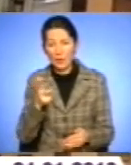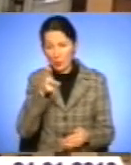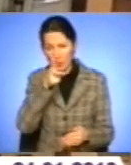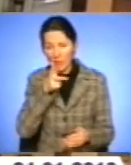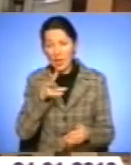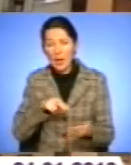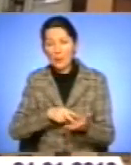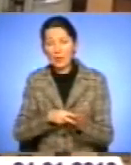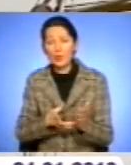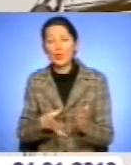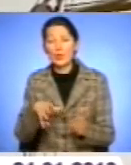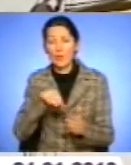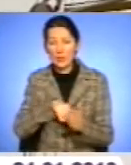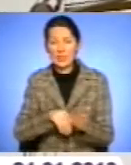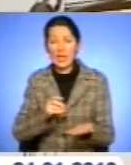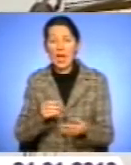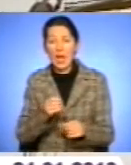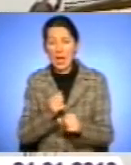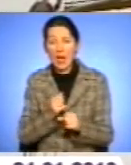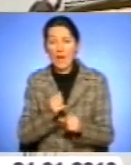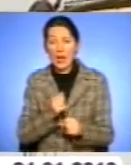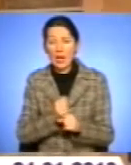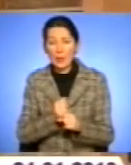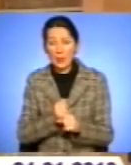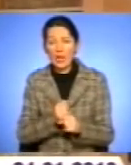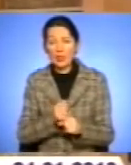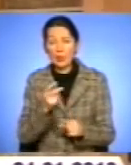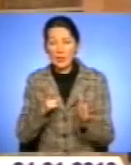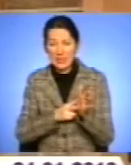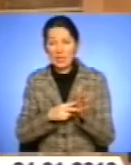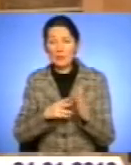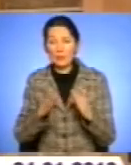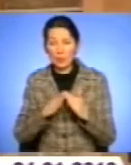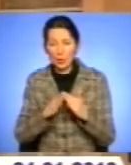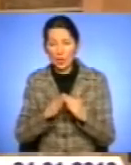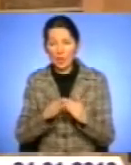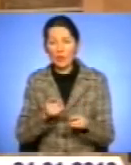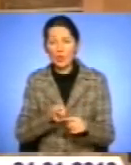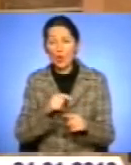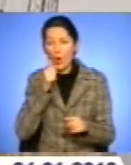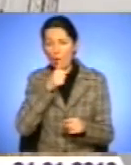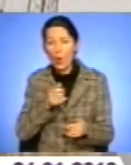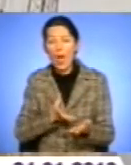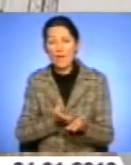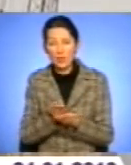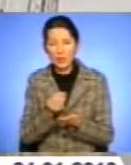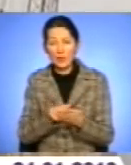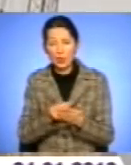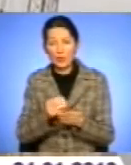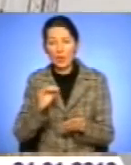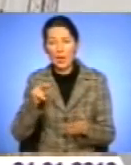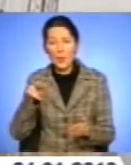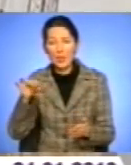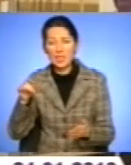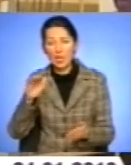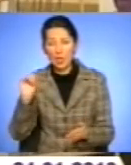про вжиті заходи. Що, в принципі, таке не могло повторитися. Серед інших соціальних питань – іпотечне кредитування.